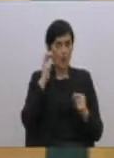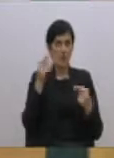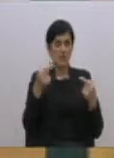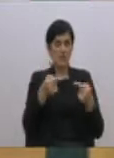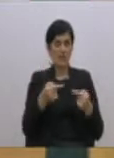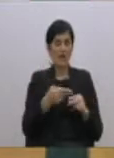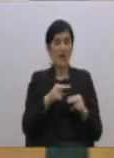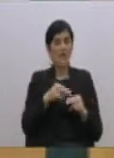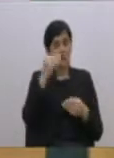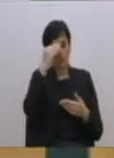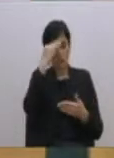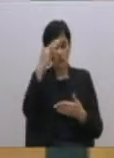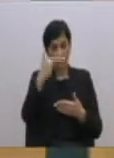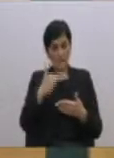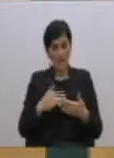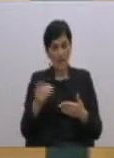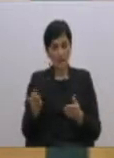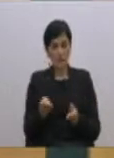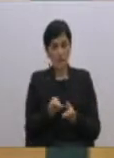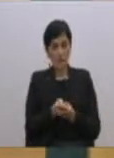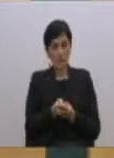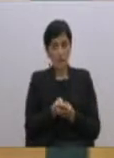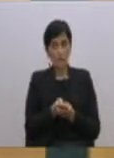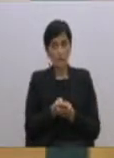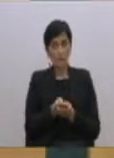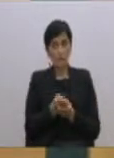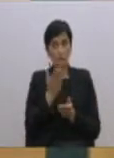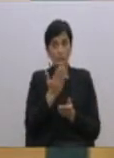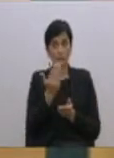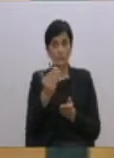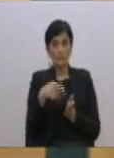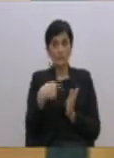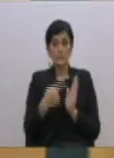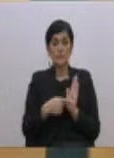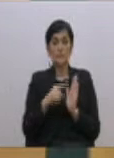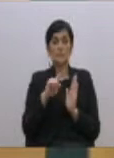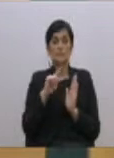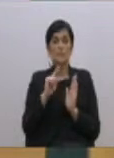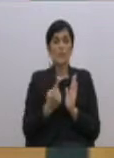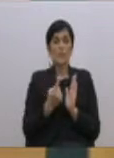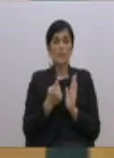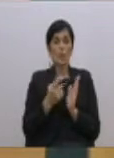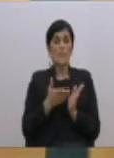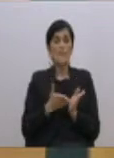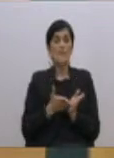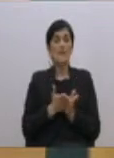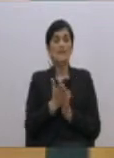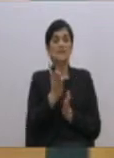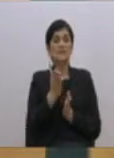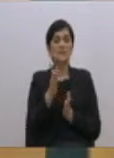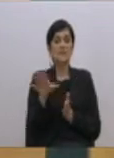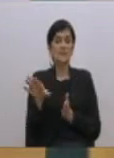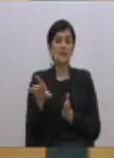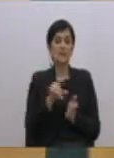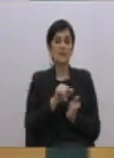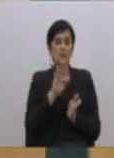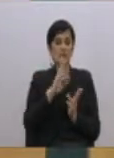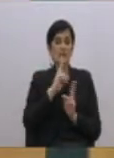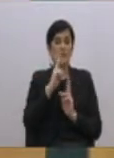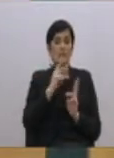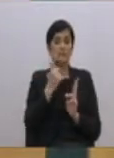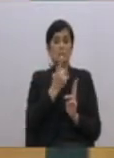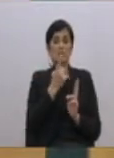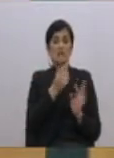თუმცა ეს შინაარსია ჩადებული. თუ კითხვა არის თქვენი, რომ რატომ არის ზოგადად აღებული პრინციპი, თუნდაც გასაჩივდეს პირველი